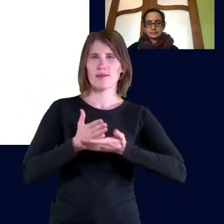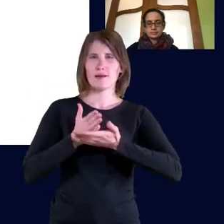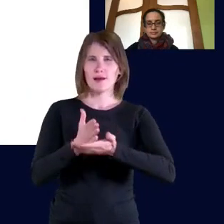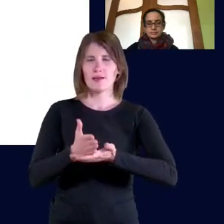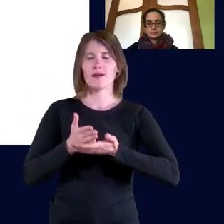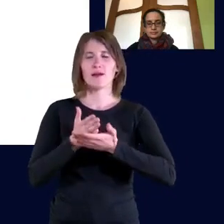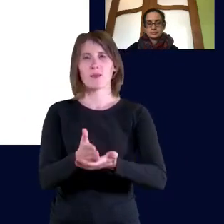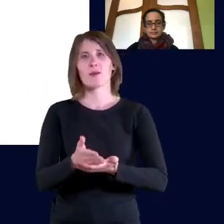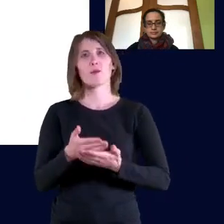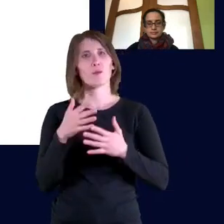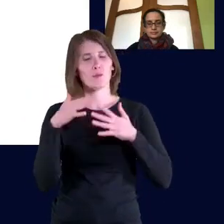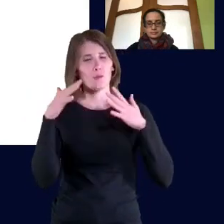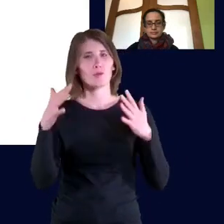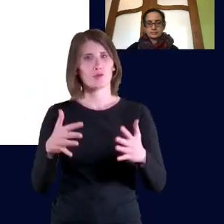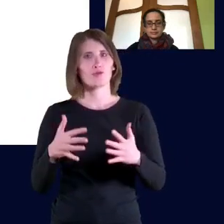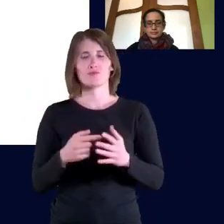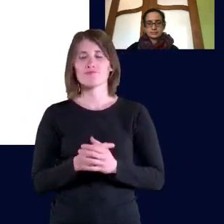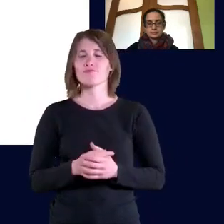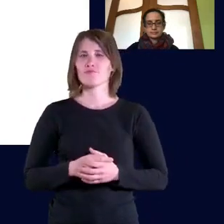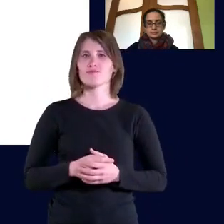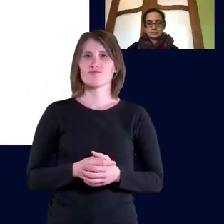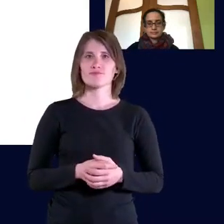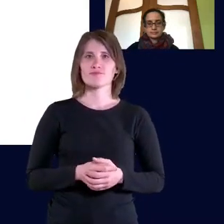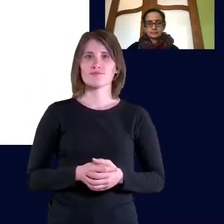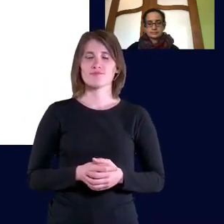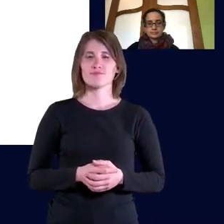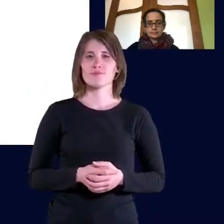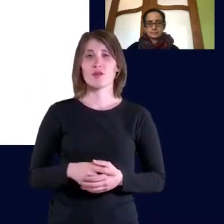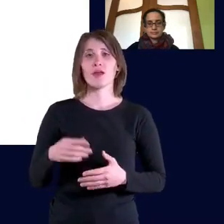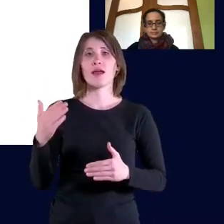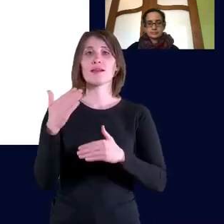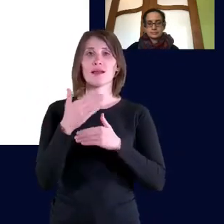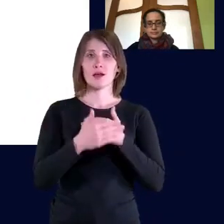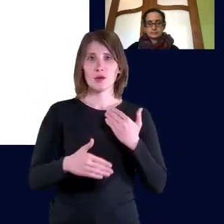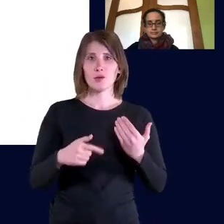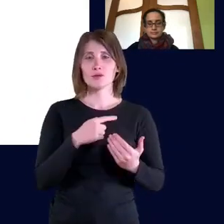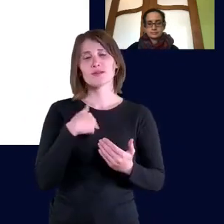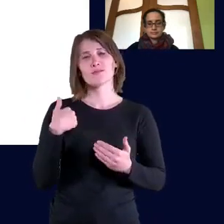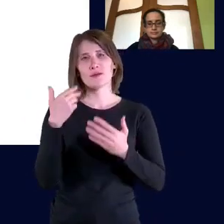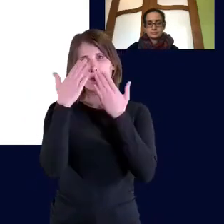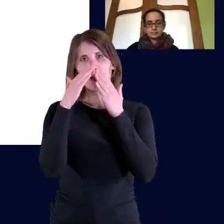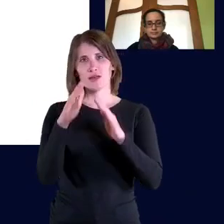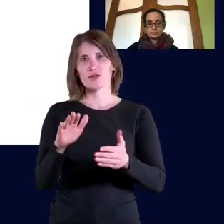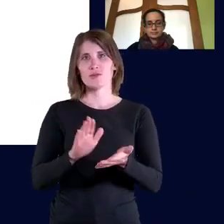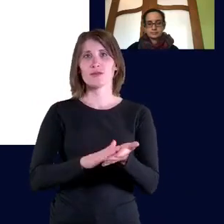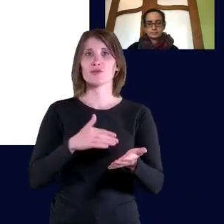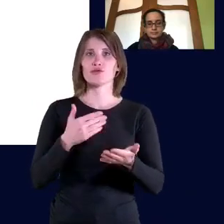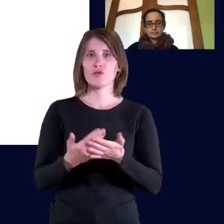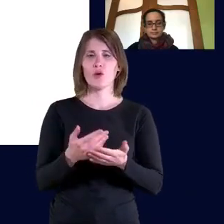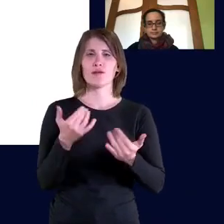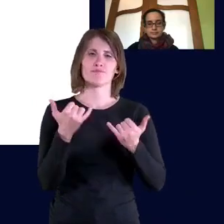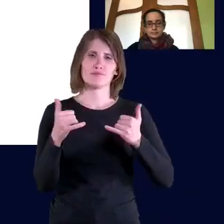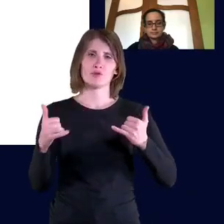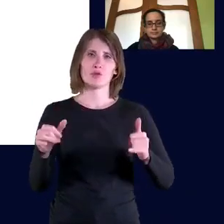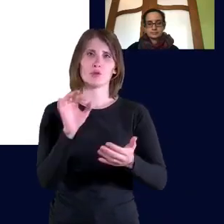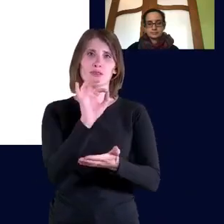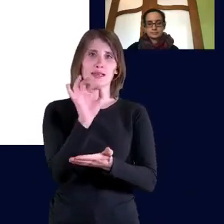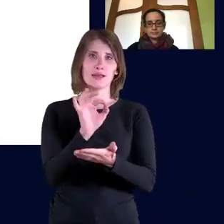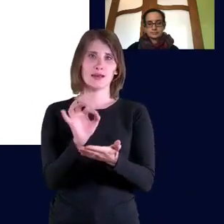do naszej pracy i na koniec udany państwu pokażemy przykłady grafiki